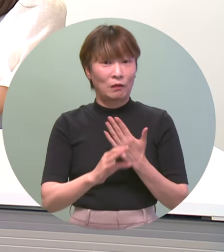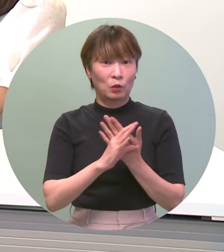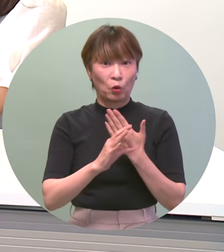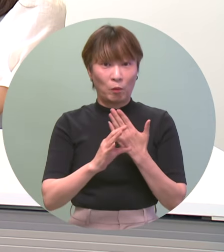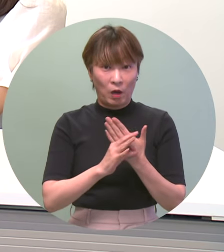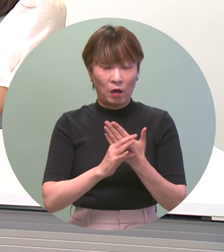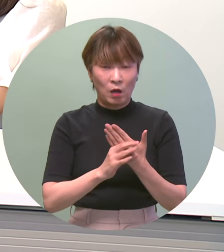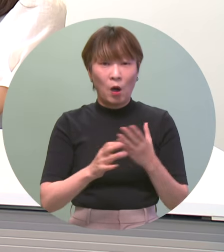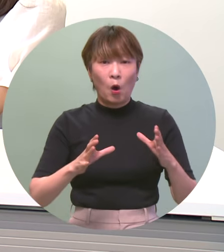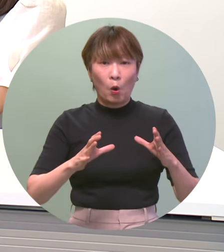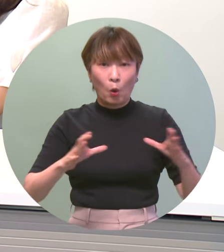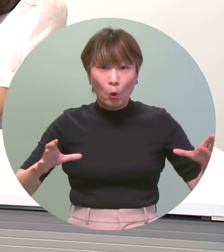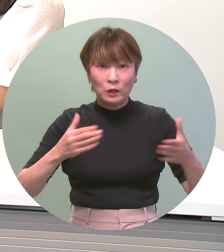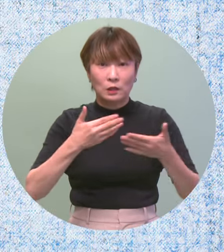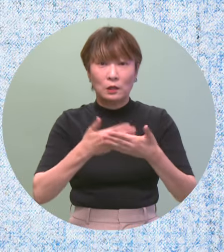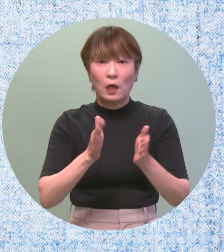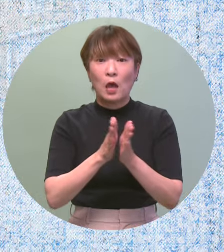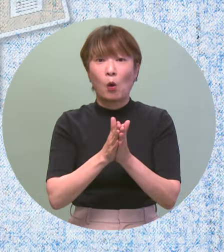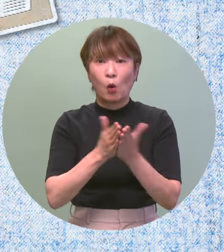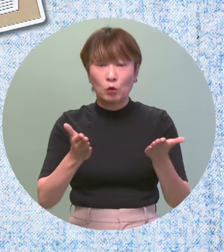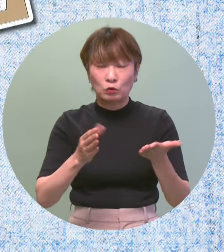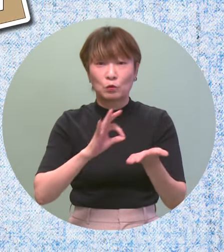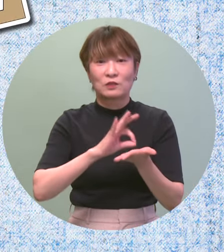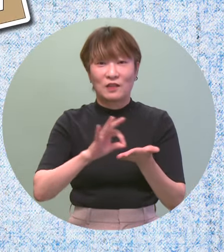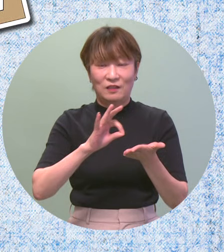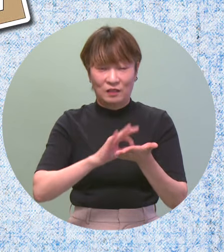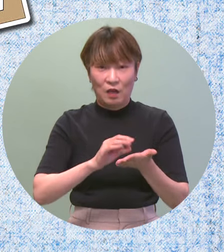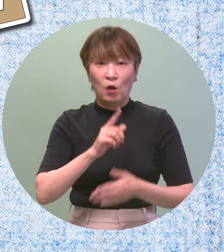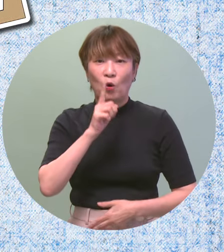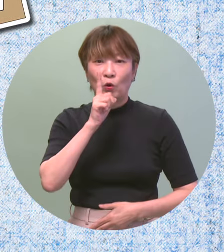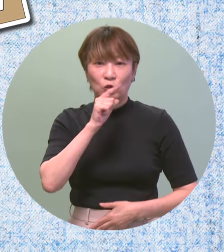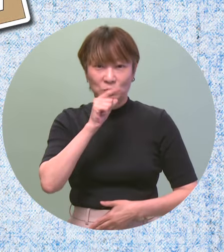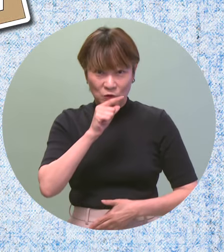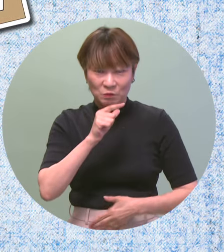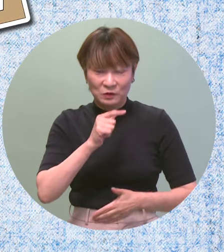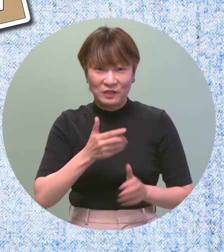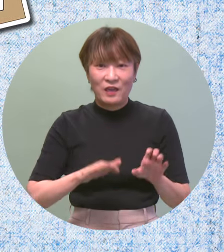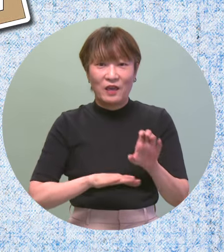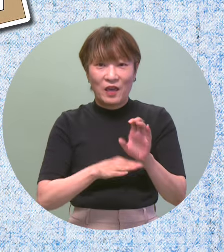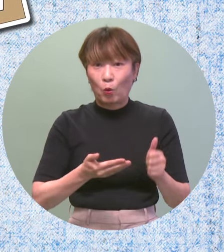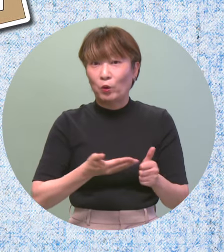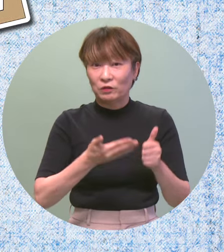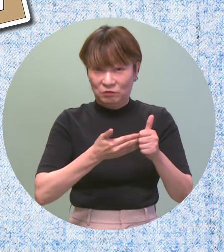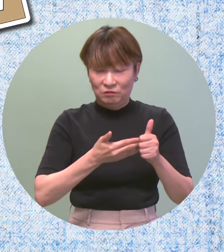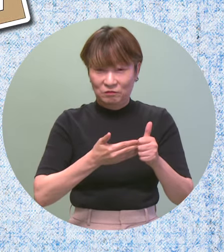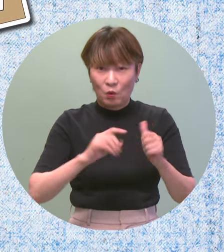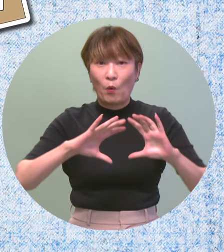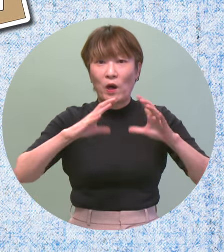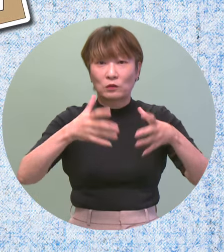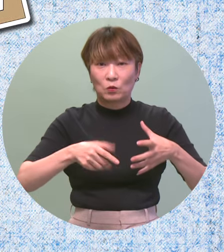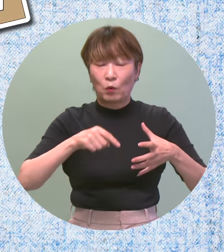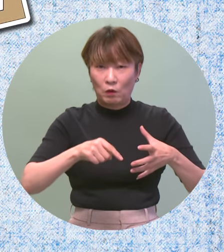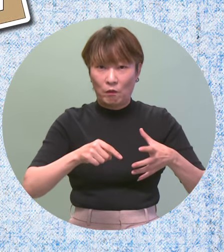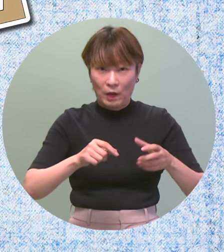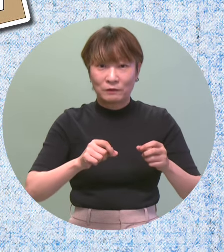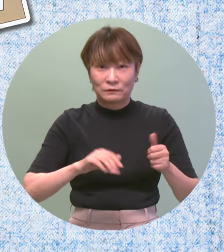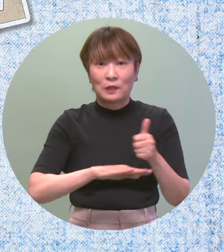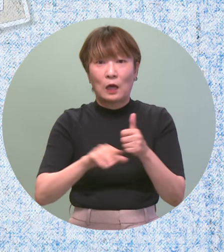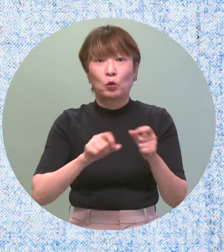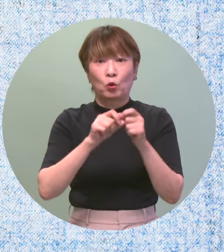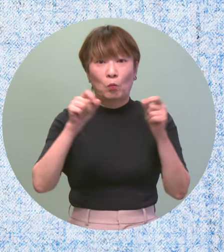ば大型の絵本を使ったふむふむエコイクワールドのコーナーでは、環境問題について学ぶことができます